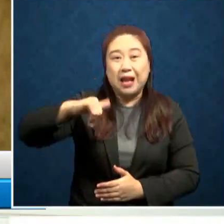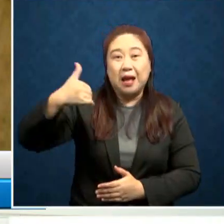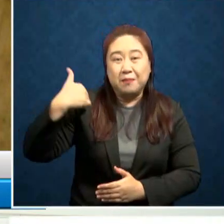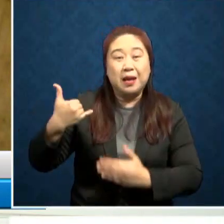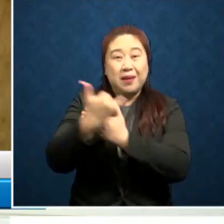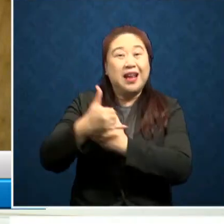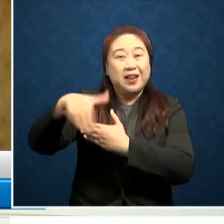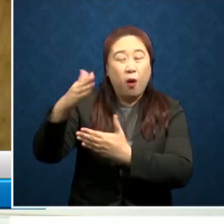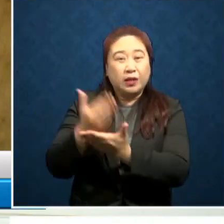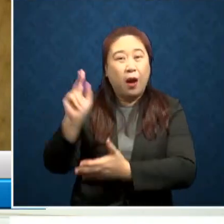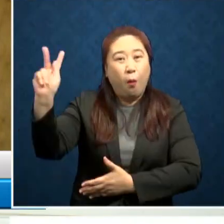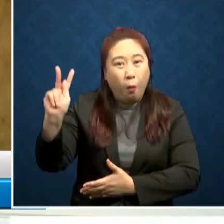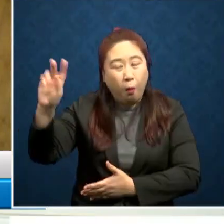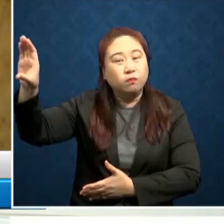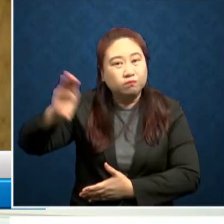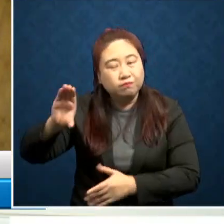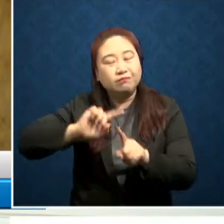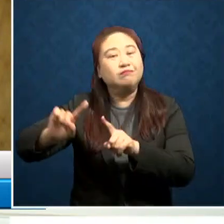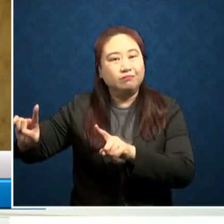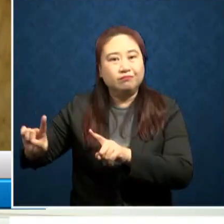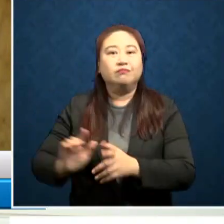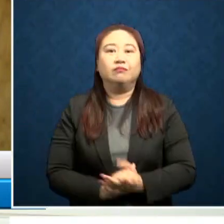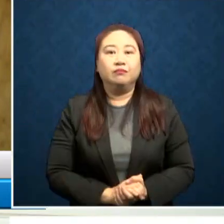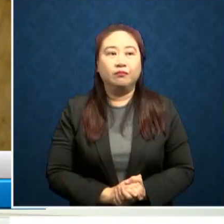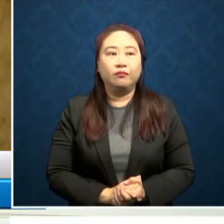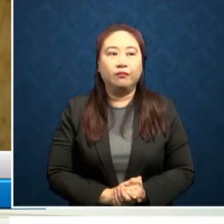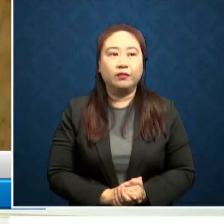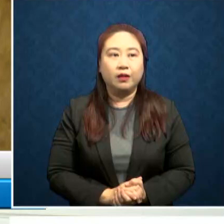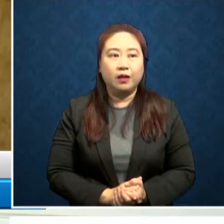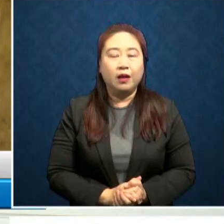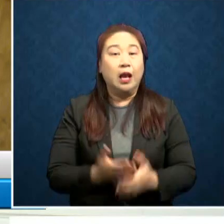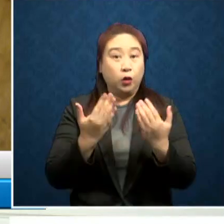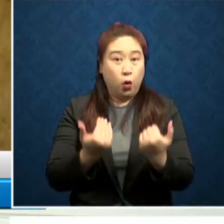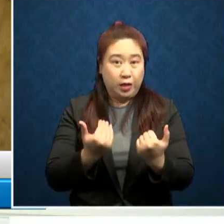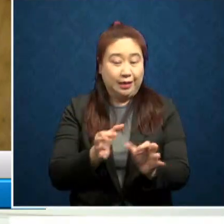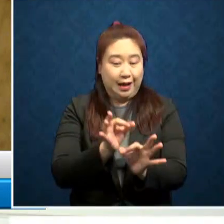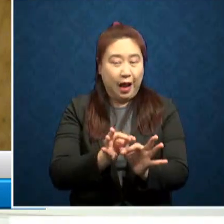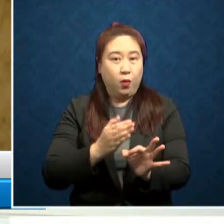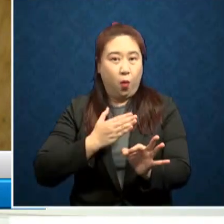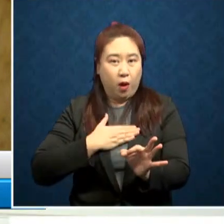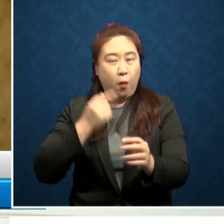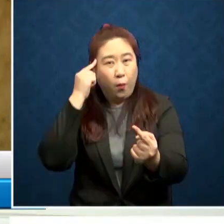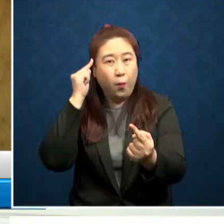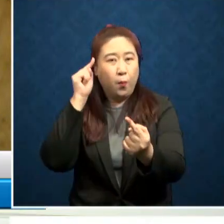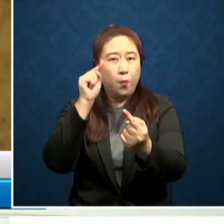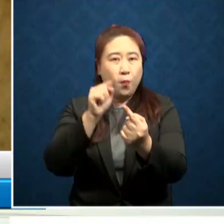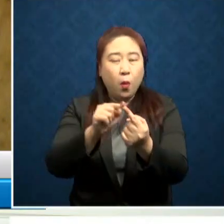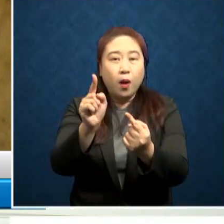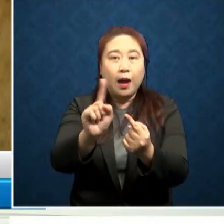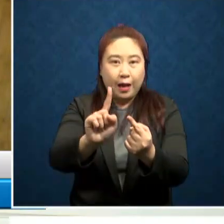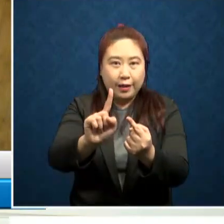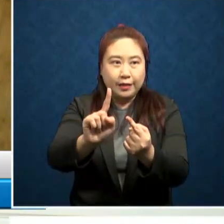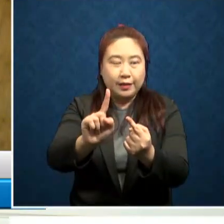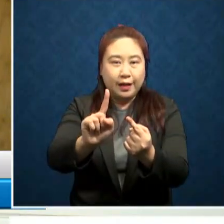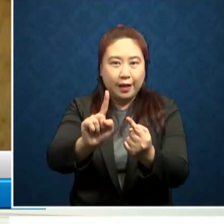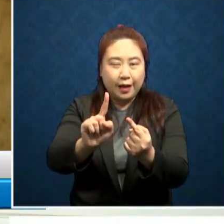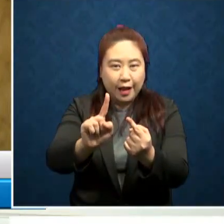นั่นก็เลยเป็นที่มาแล้วก็ในมุมของความเป็น DNAในการที่จะมุ่งสู่ Green eSystem landscape